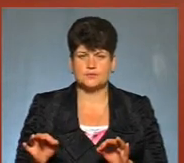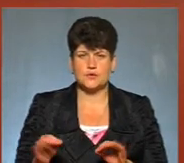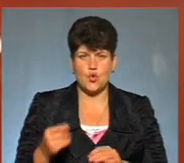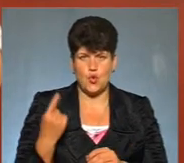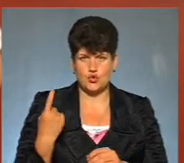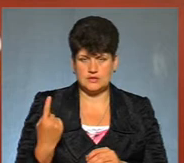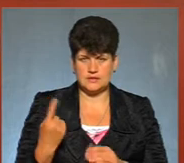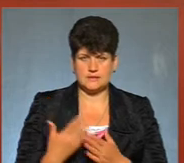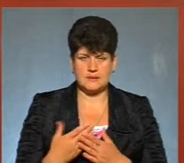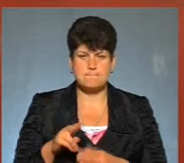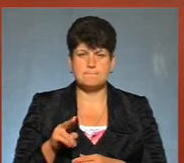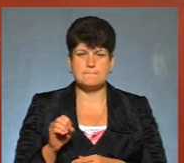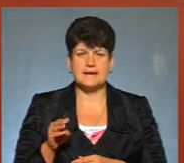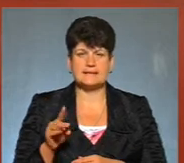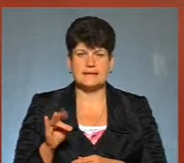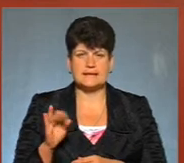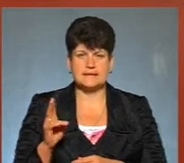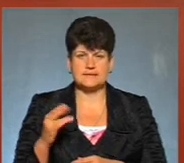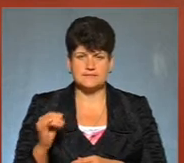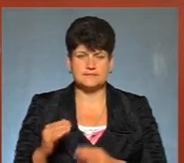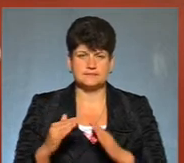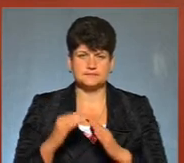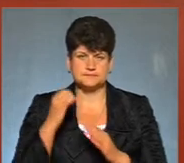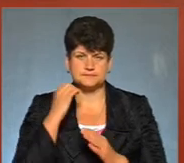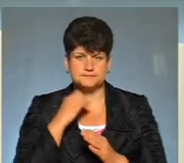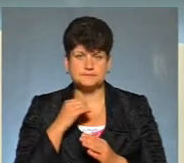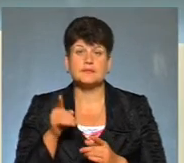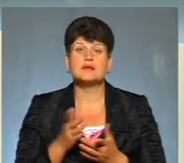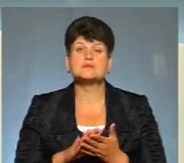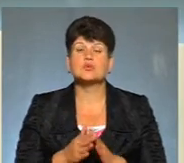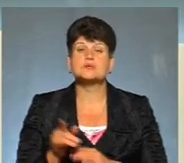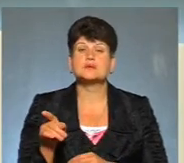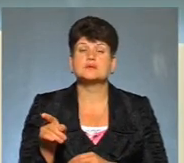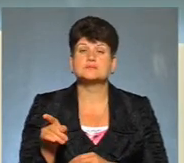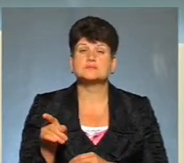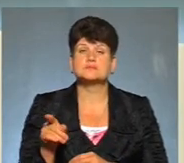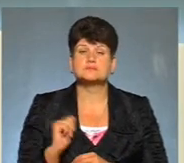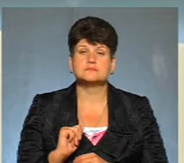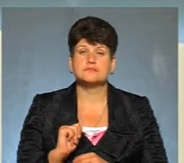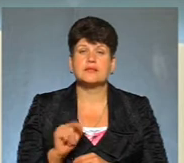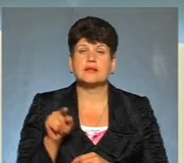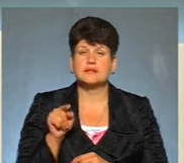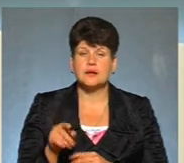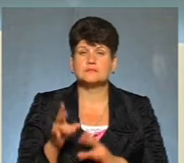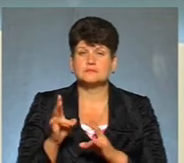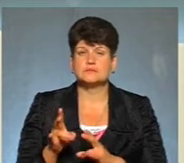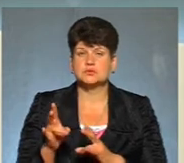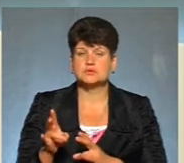із них, зокрема, в Петриківському геріатричному центрі. Яка там ситуація? Ну, там постраждала